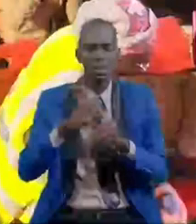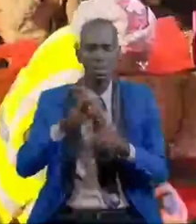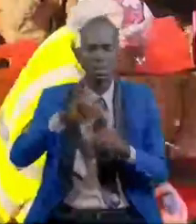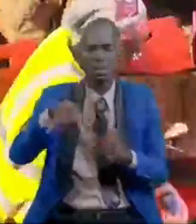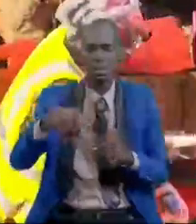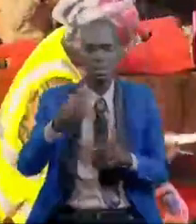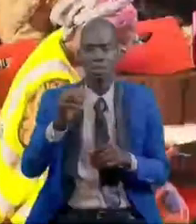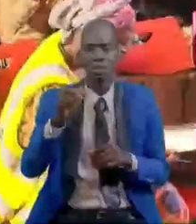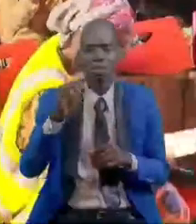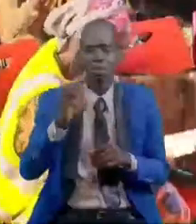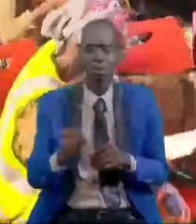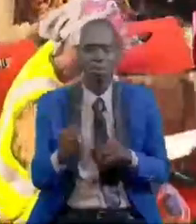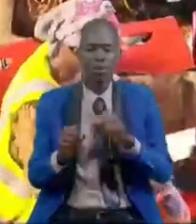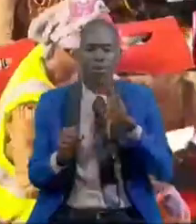5,